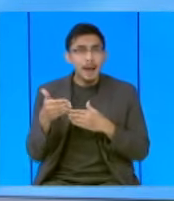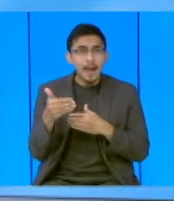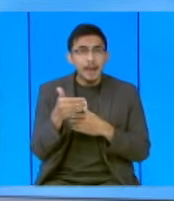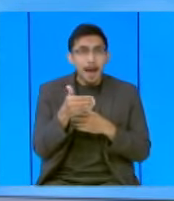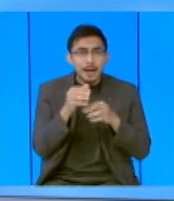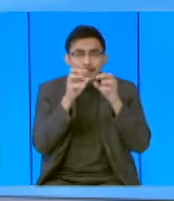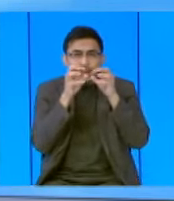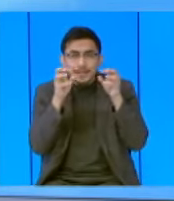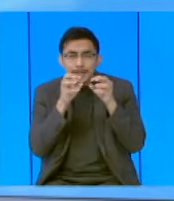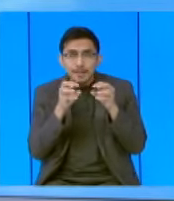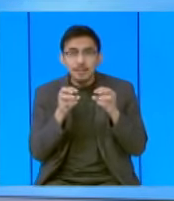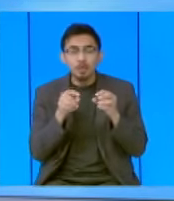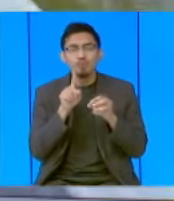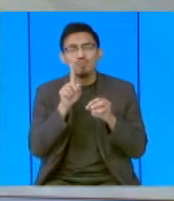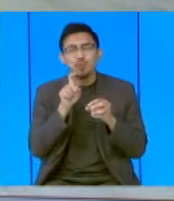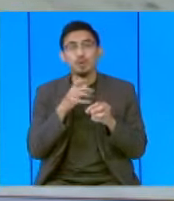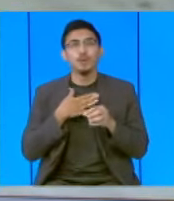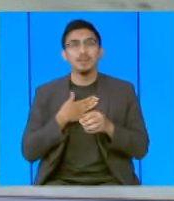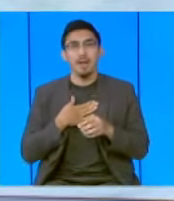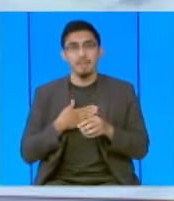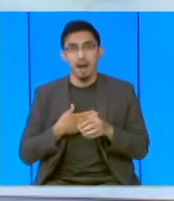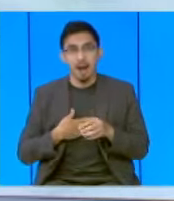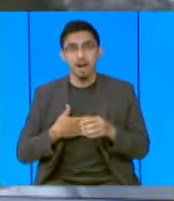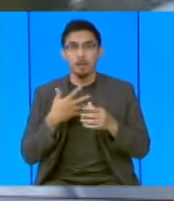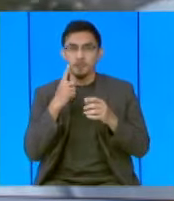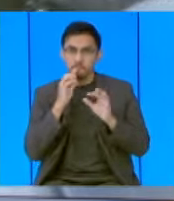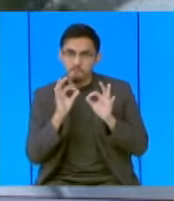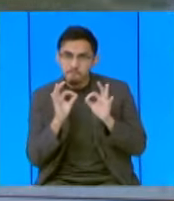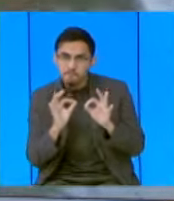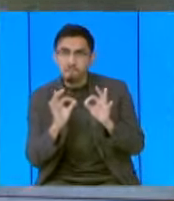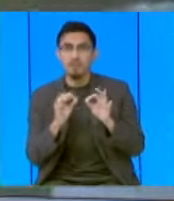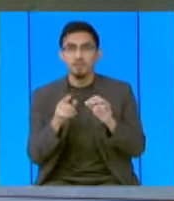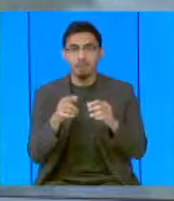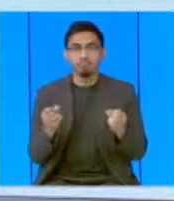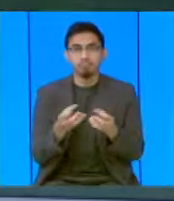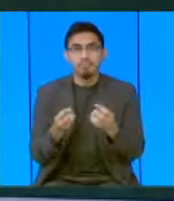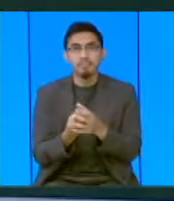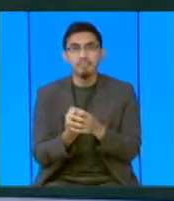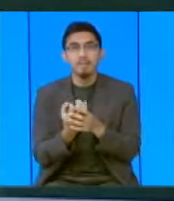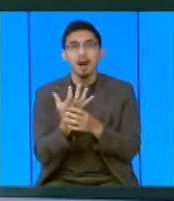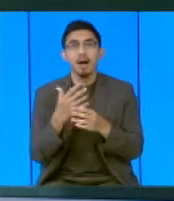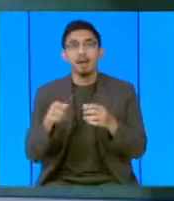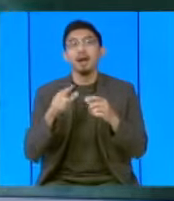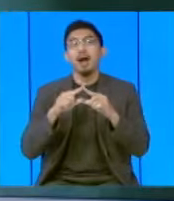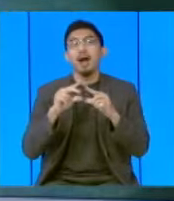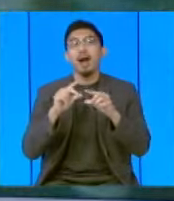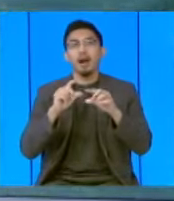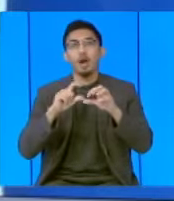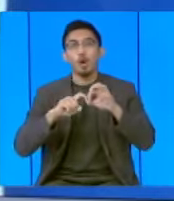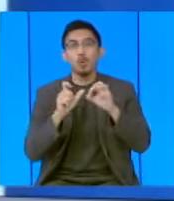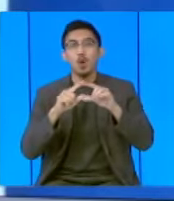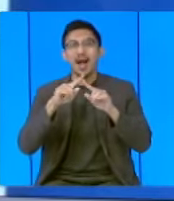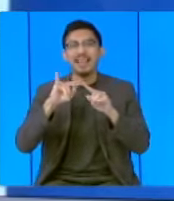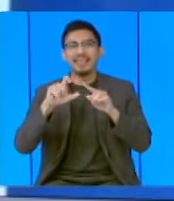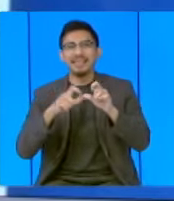Memelihara ikan hias tentu membutuhkan kesabaran dan juga ketelatenan. Salah satu tempat budidaya ikan hias yang menarik untuk dikunjungi yakni